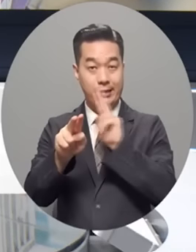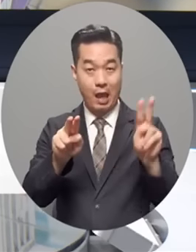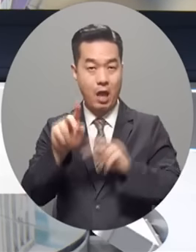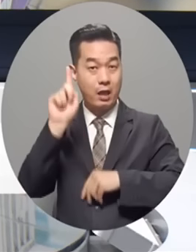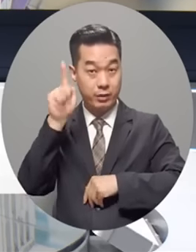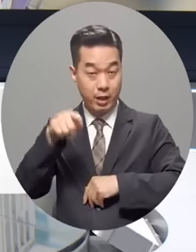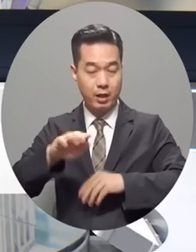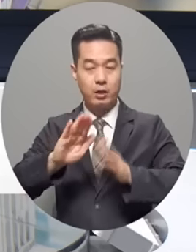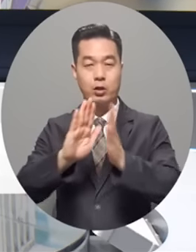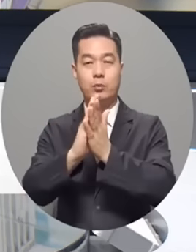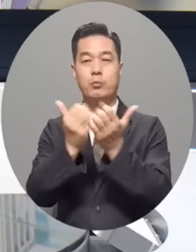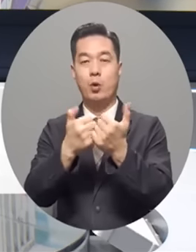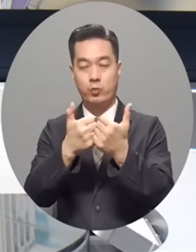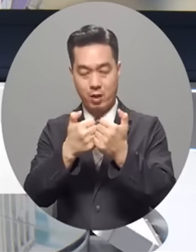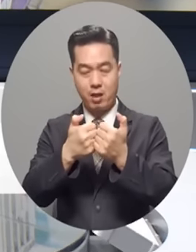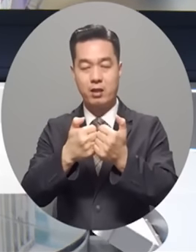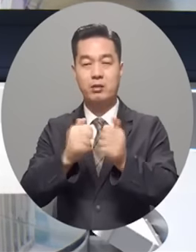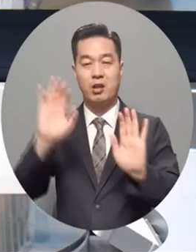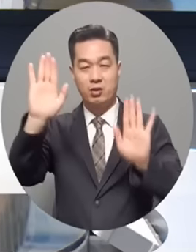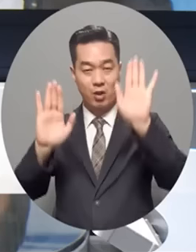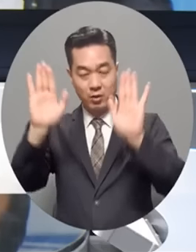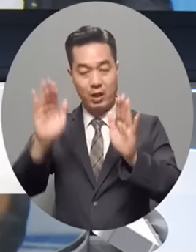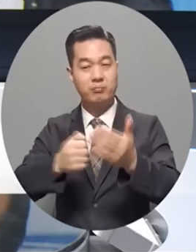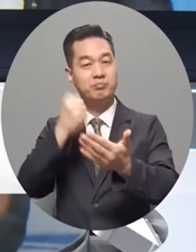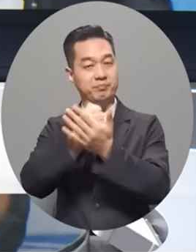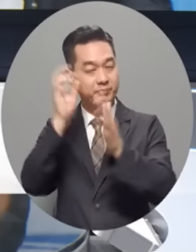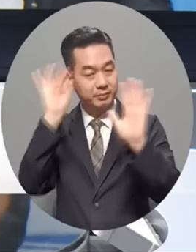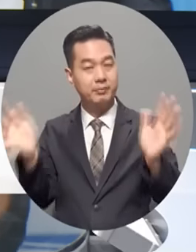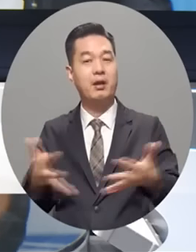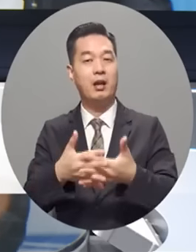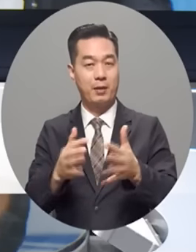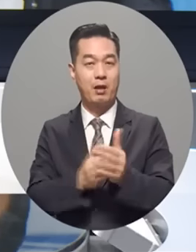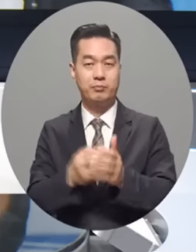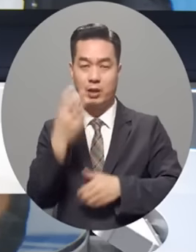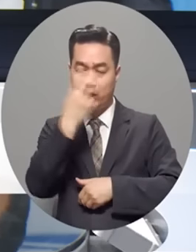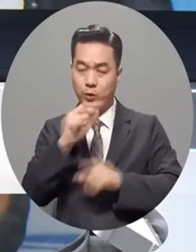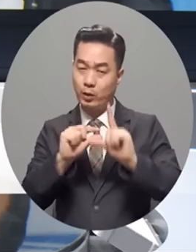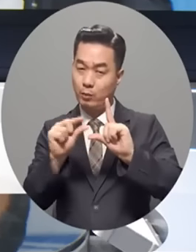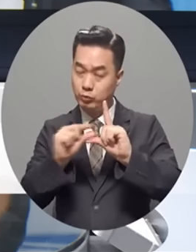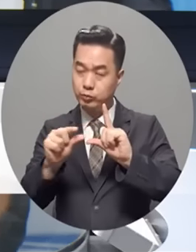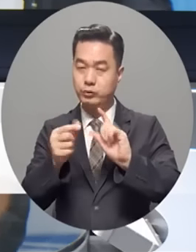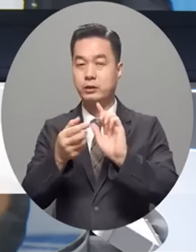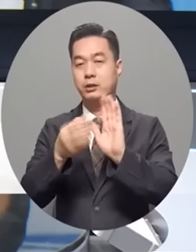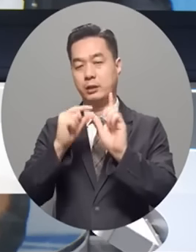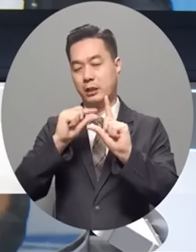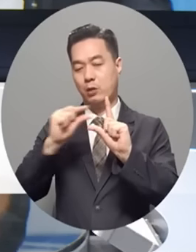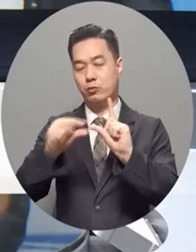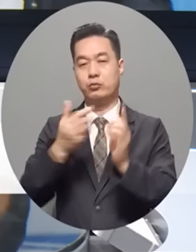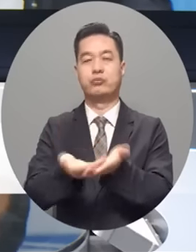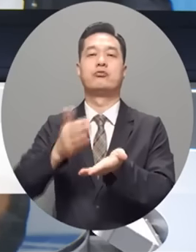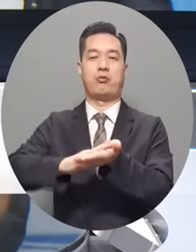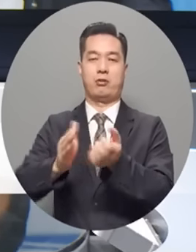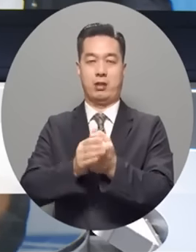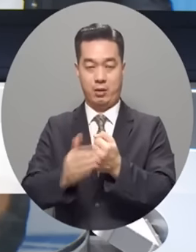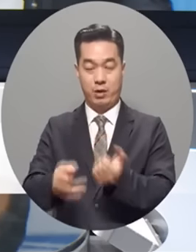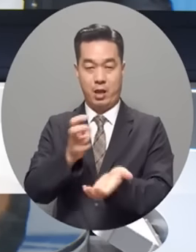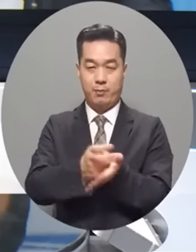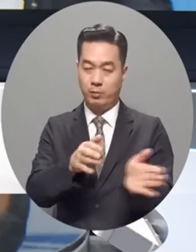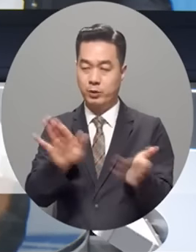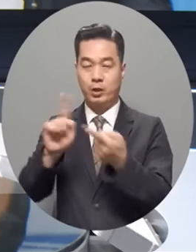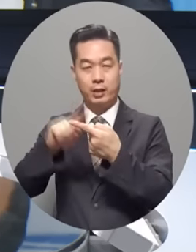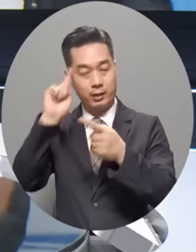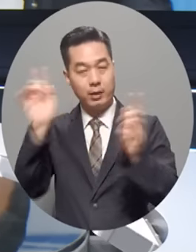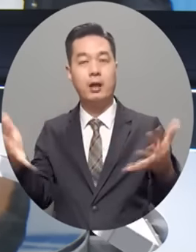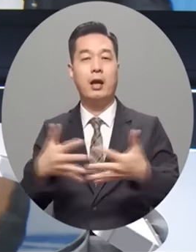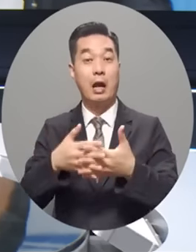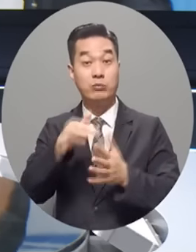처리하기로 합의했습니다. 특별조사위원회 구성과 조사 범위를 일부 수정하면서 법안 처리가 극적으로 타결됐습니다.